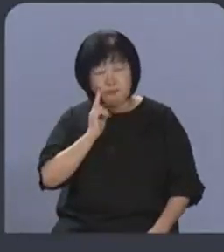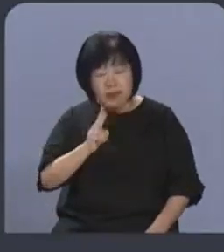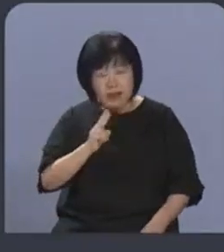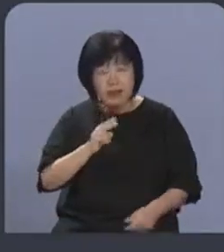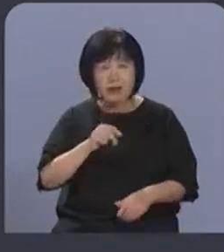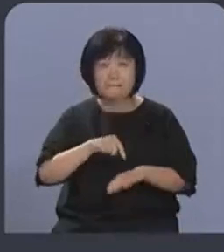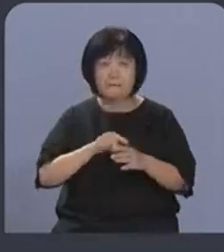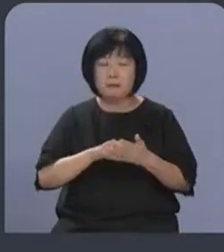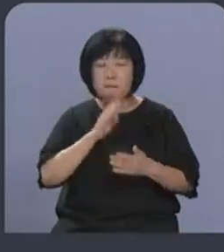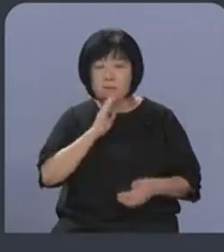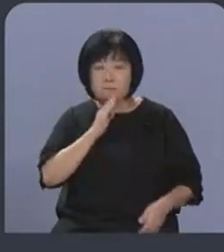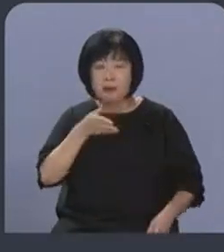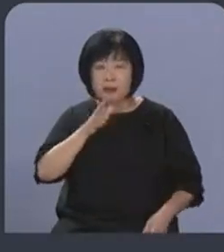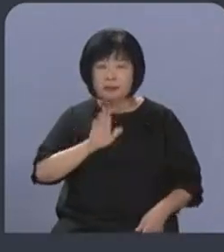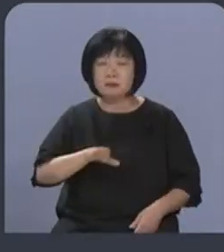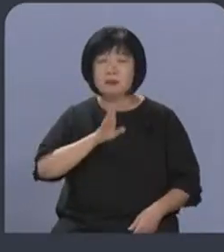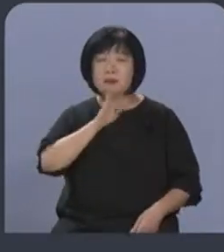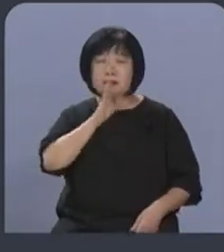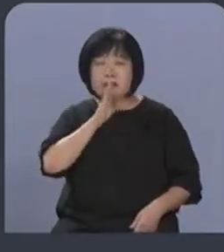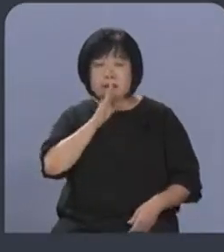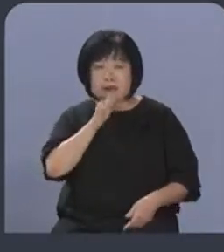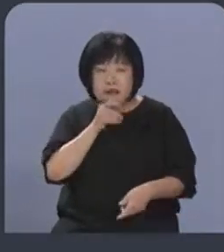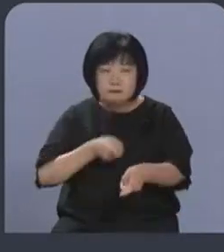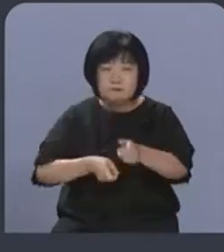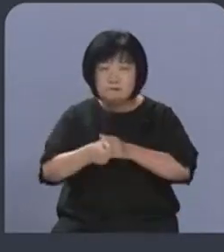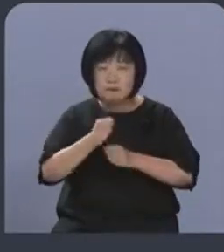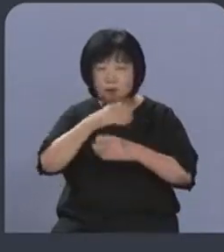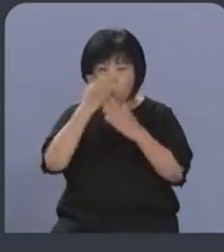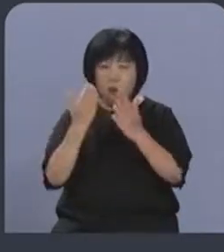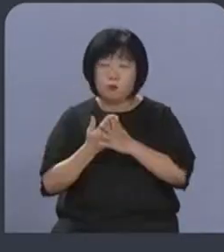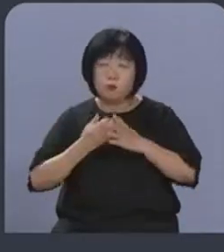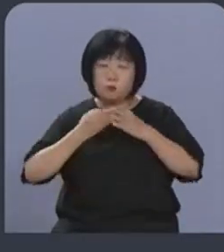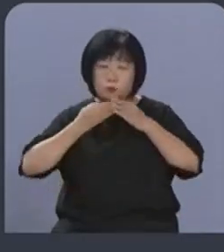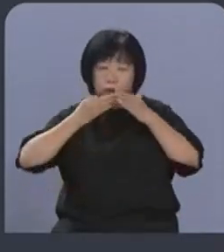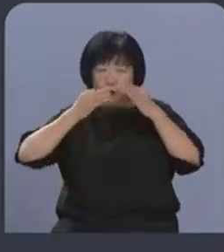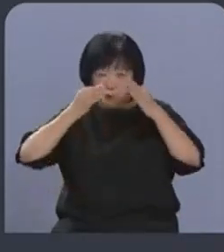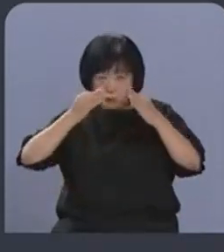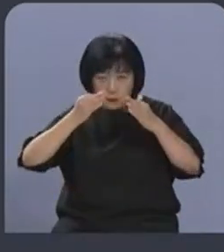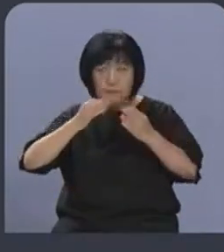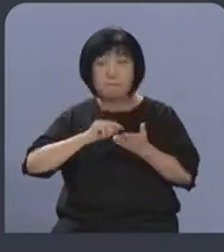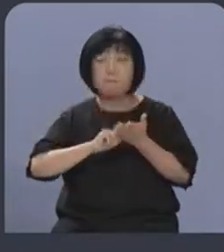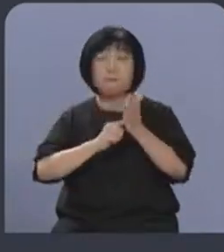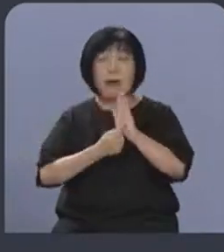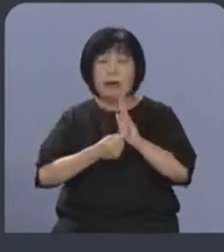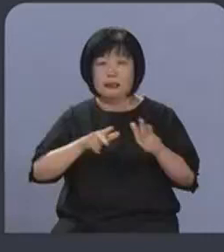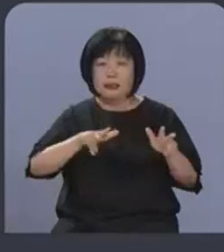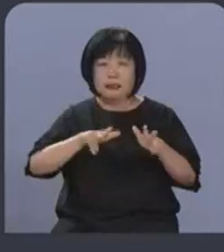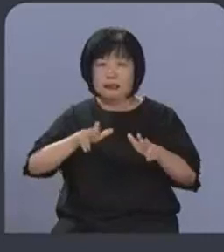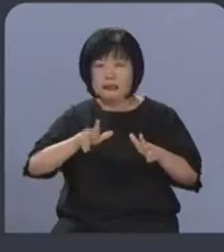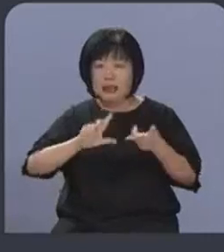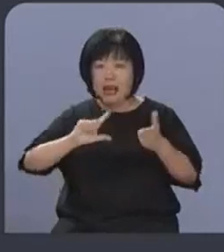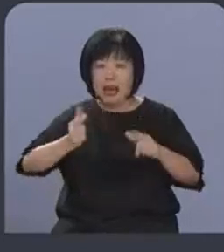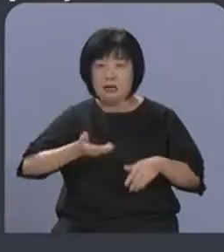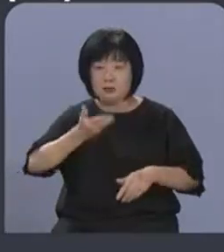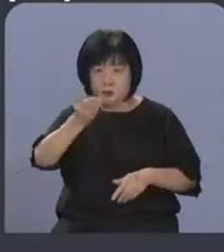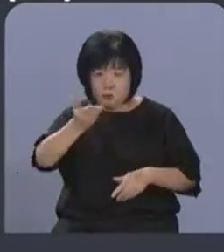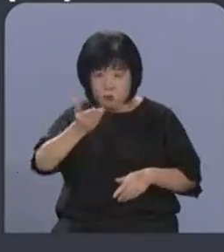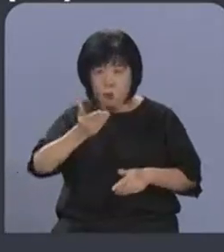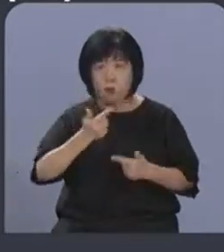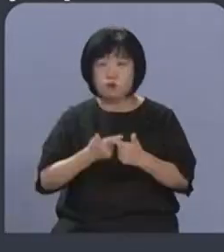밝혀지도록 모든 노력을 다하고자 한다며 즉각 항소할 뜻을 표했습니다 또 부산교육 발전을 위한